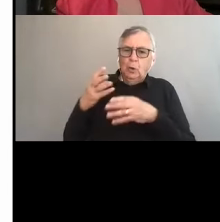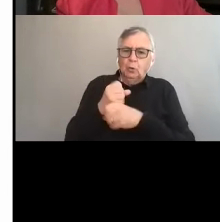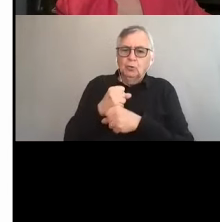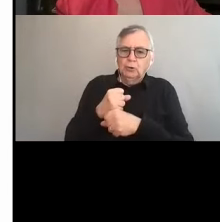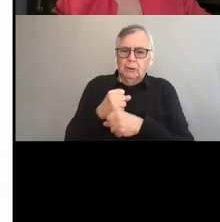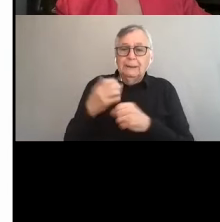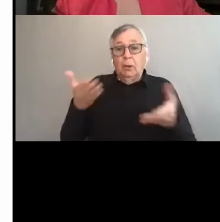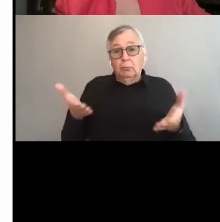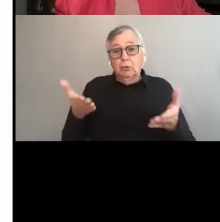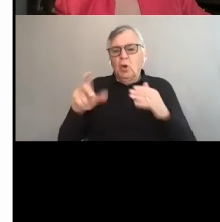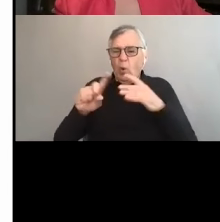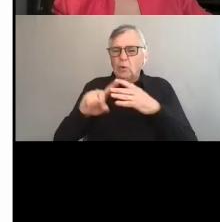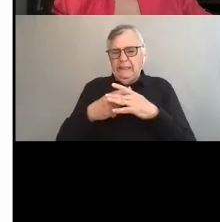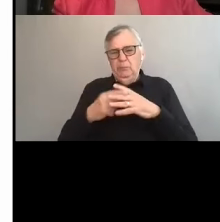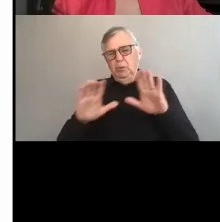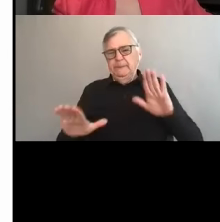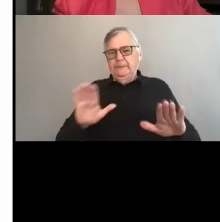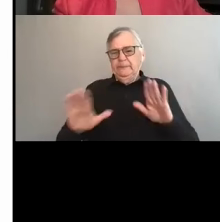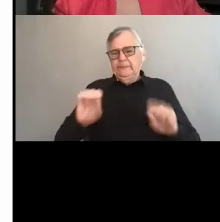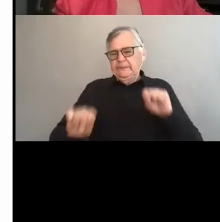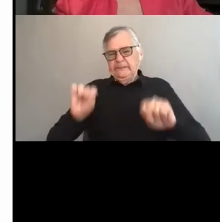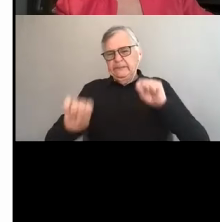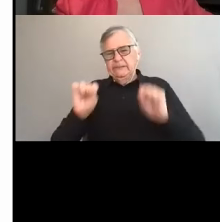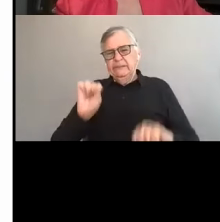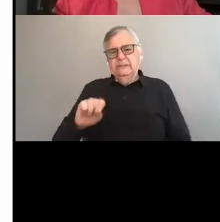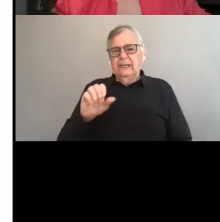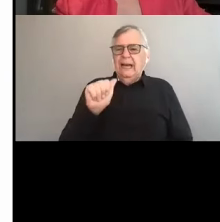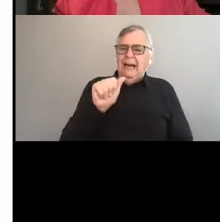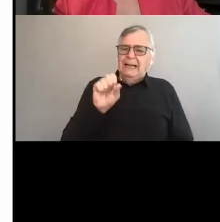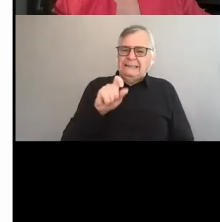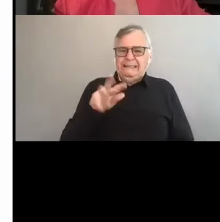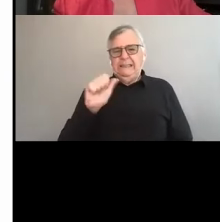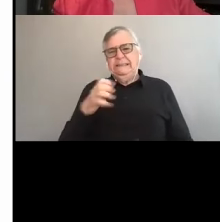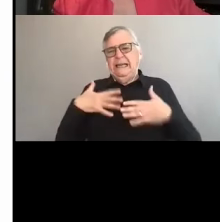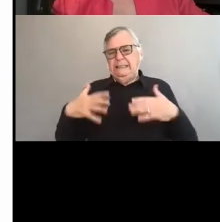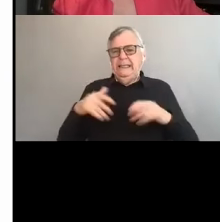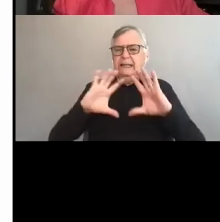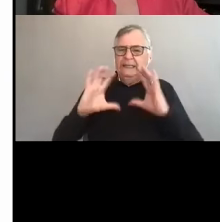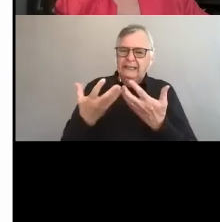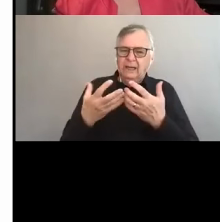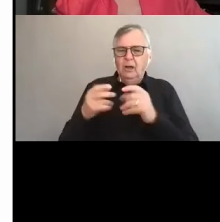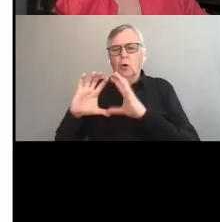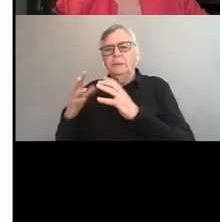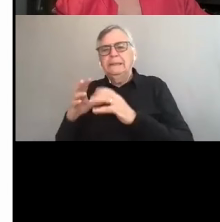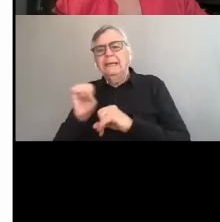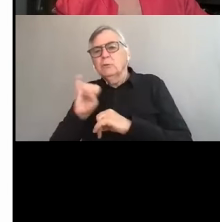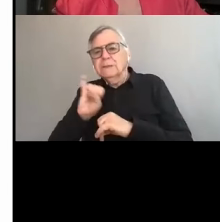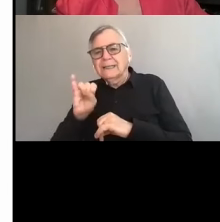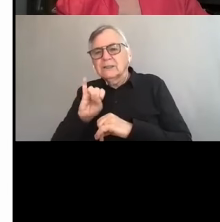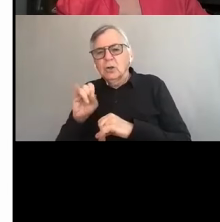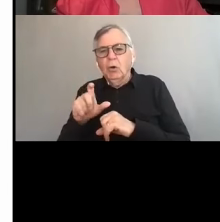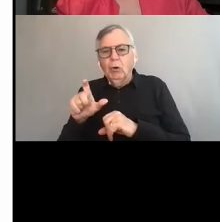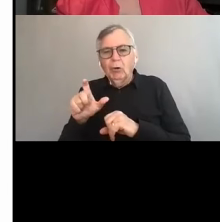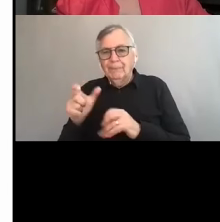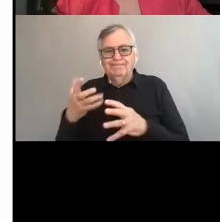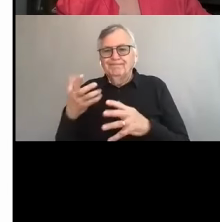C'est pour ça qu'au début, ils avaient, le Santé Canada puis le Comité d'immunisation du Québec avait dit on ne peut